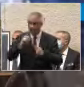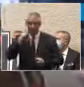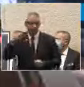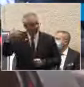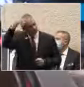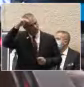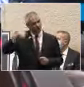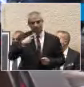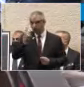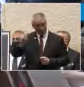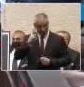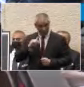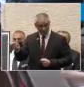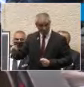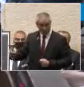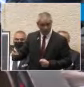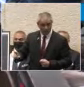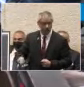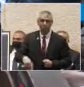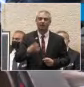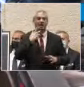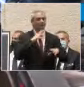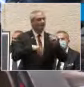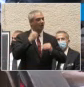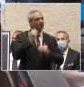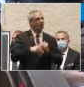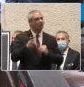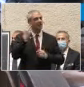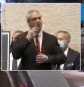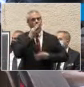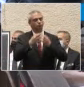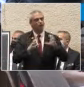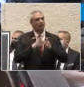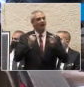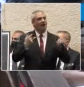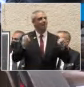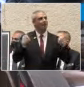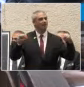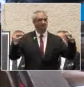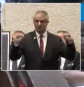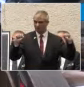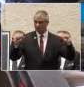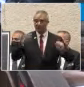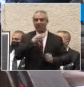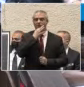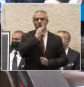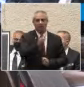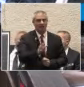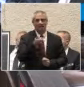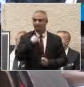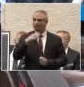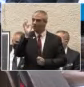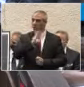היו משאל עם על הדמוקרטיה. חבר הכנסת סמוטריץ', תודה. על השאלה אם אנחנו עדיין רוצים לחיות